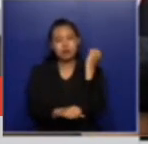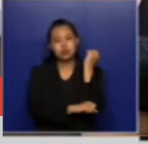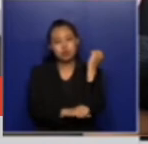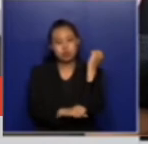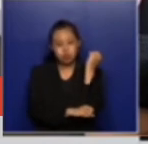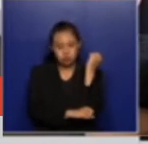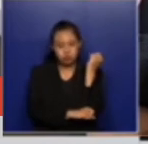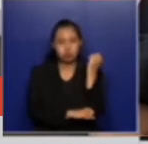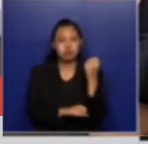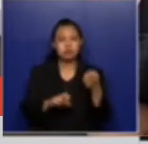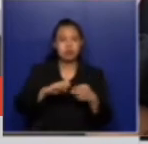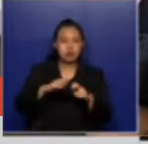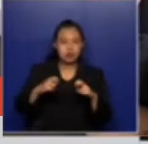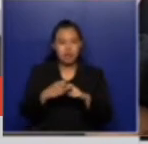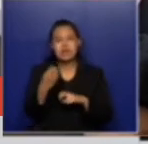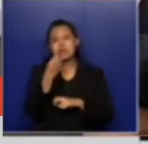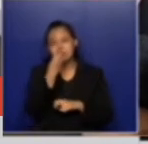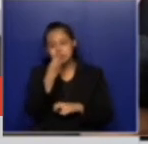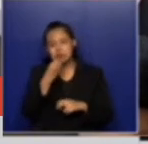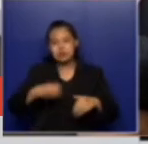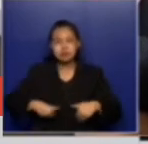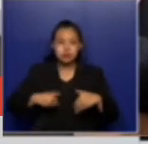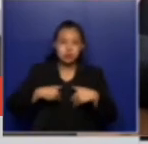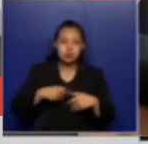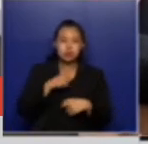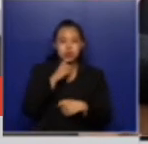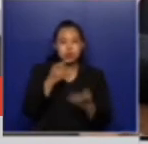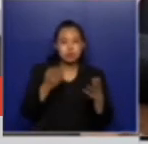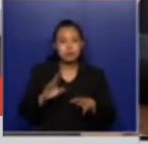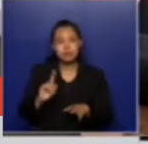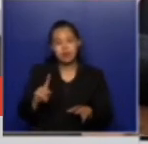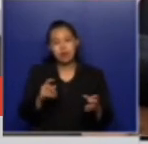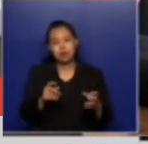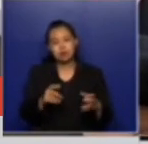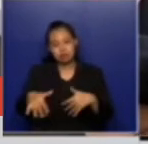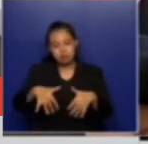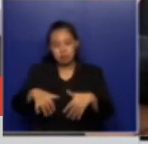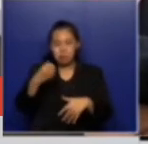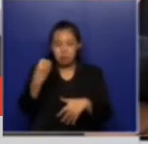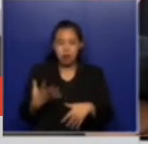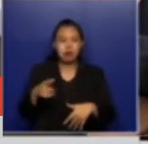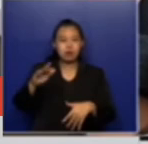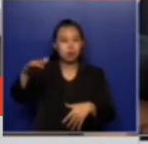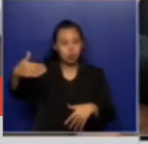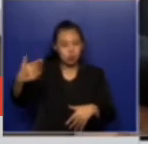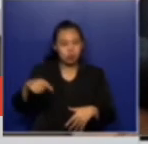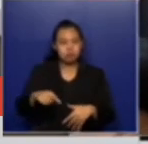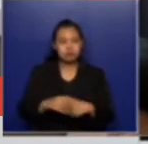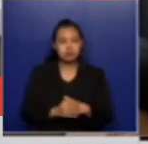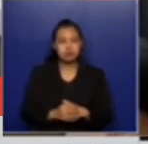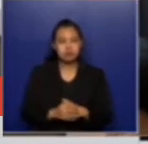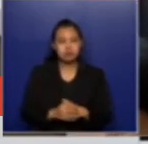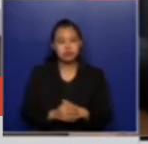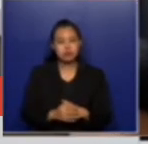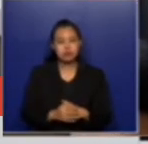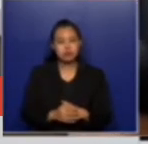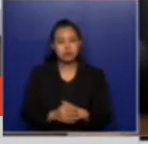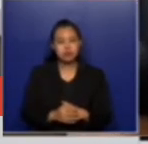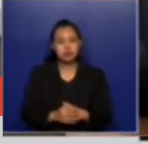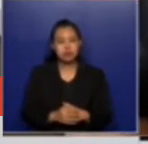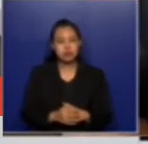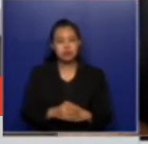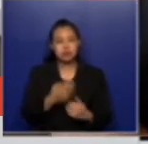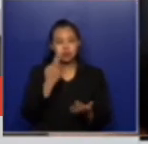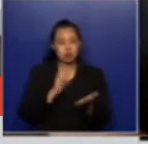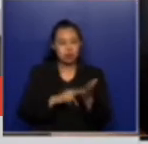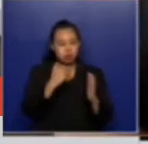นแก้ปัญหาเรื่องปากท้องของคนจำนวนมากก่อนไอ้ที่20รายที่นายกเขียนจดหมาย